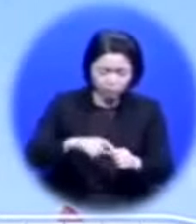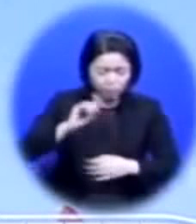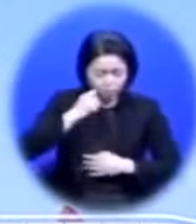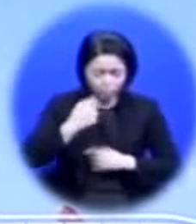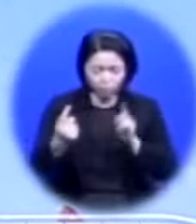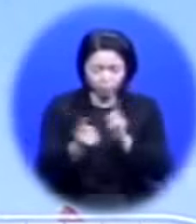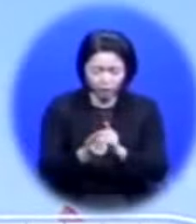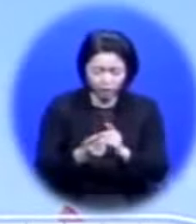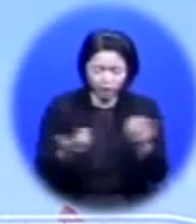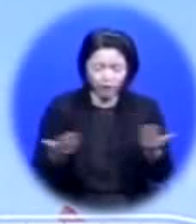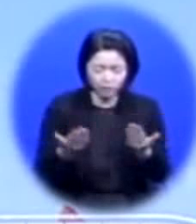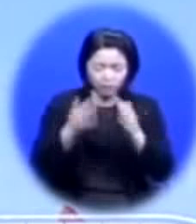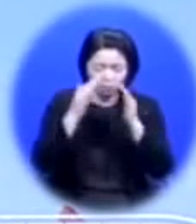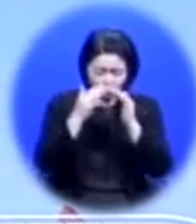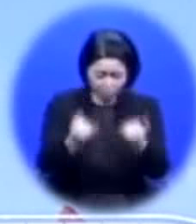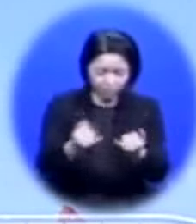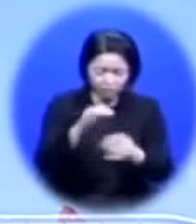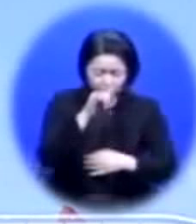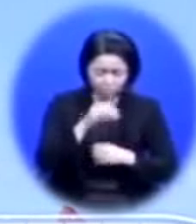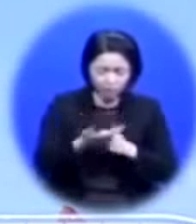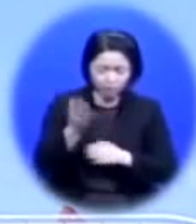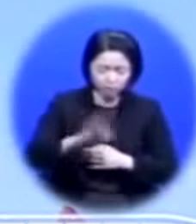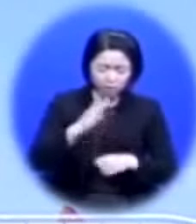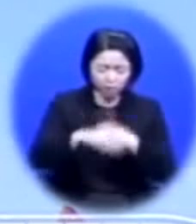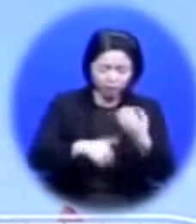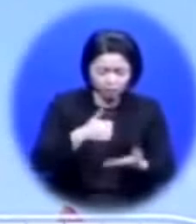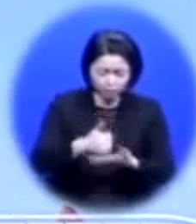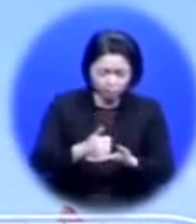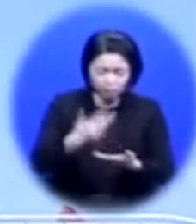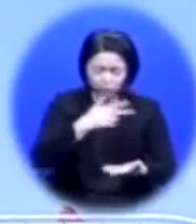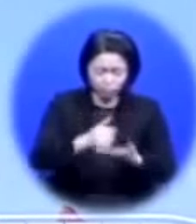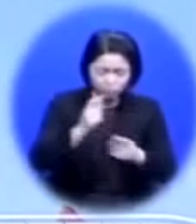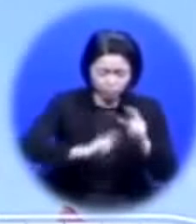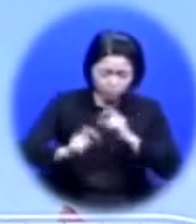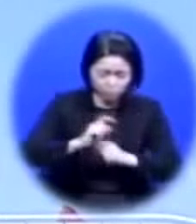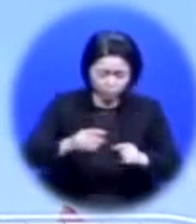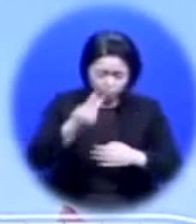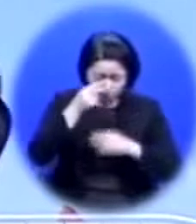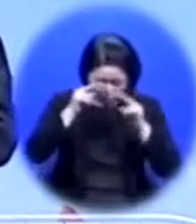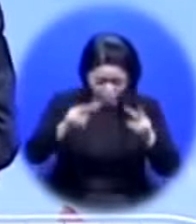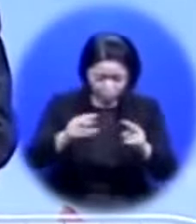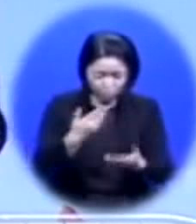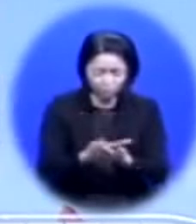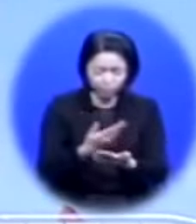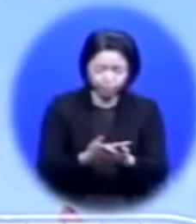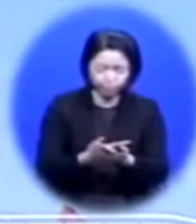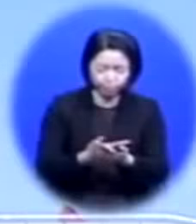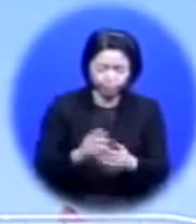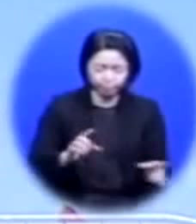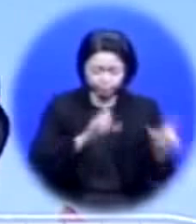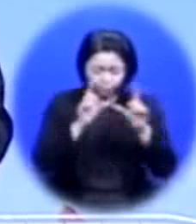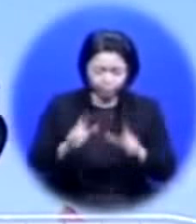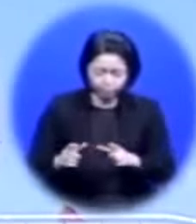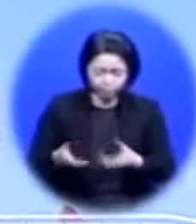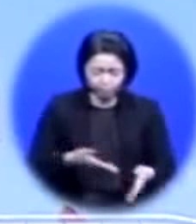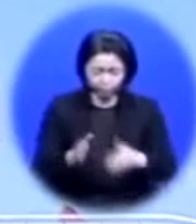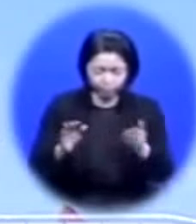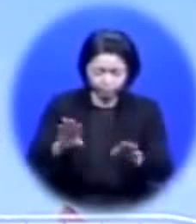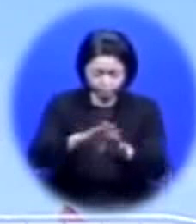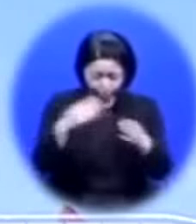이들도 많습니다 그러나 하나님 주님을 더욱 바라보게 하소서 살길을 주님 열어